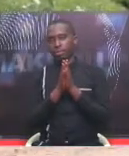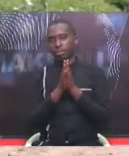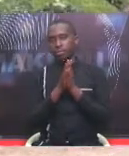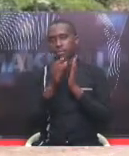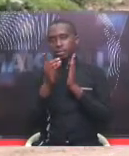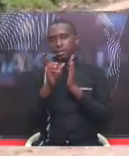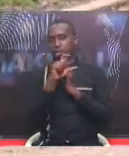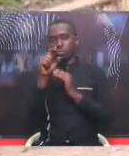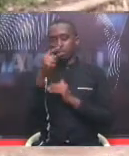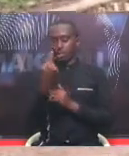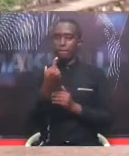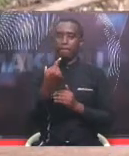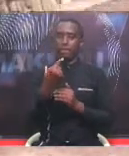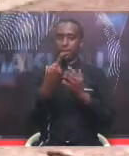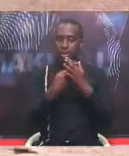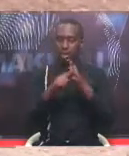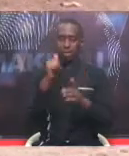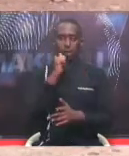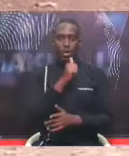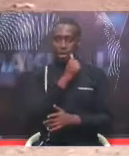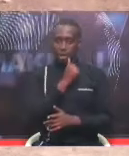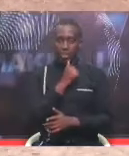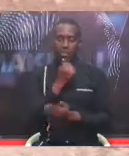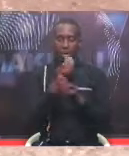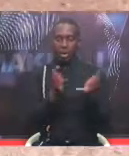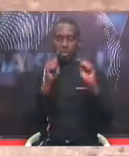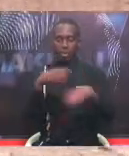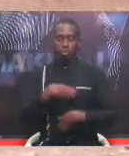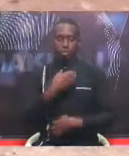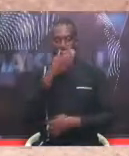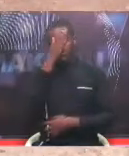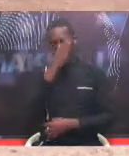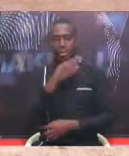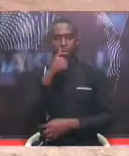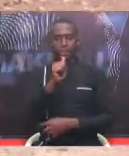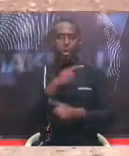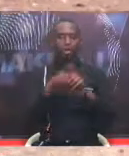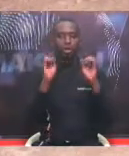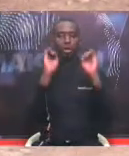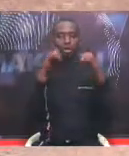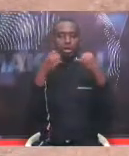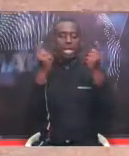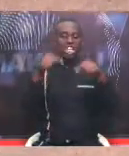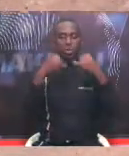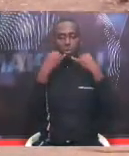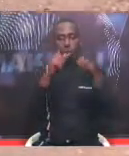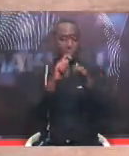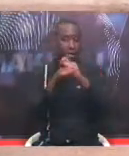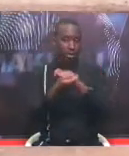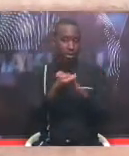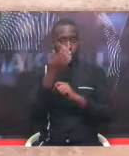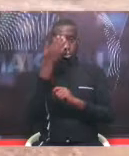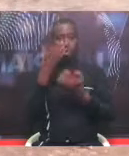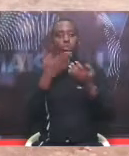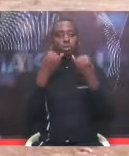itari icyumweru cya mbere kibanza kwa gatandatu abana bagasura ababyeyi babo ariko mu byukuri byo nibyo narije kubabwira ko byahindutse ndagira ngo abatura Rwanda